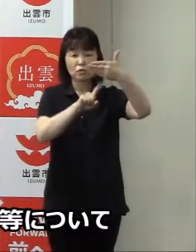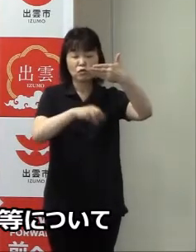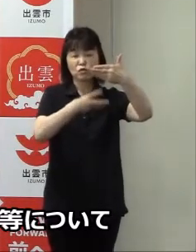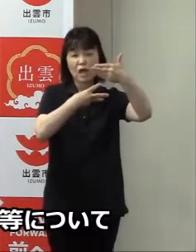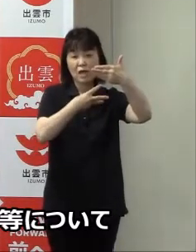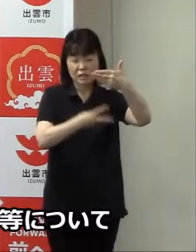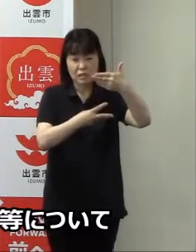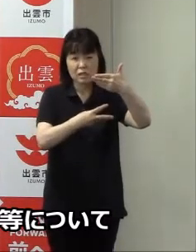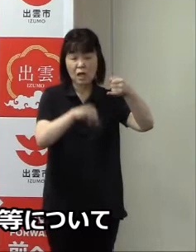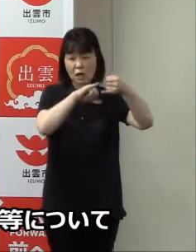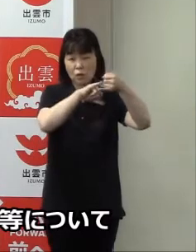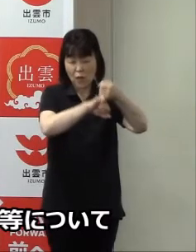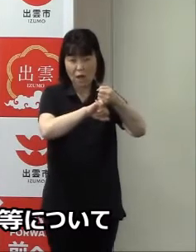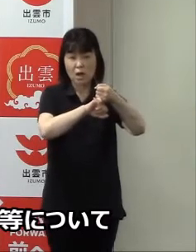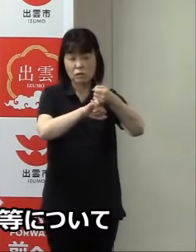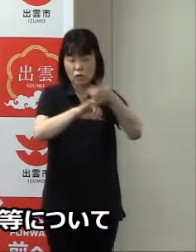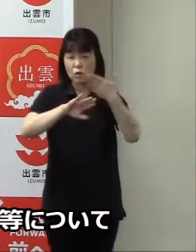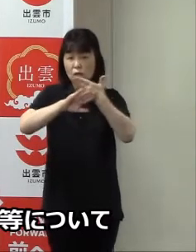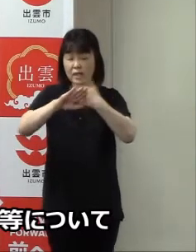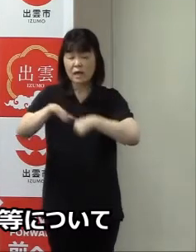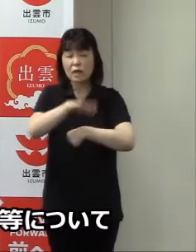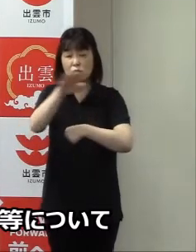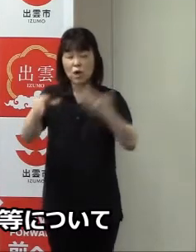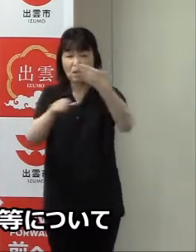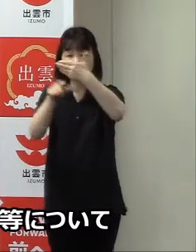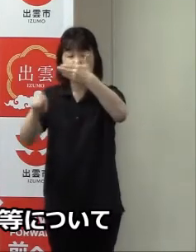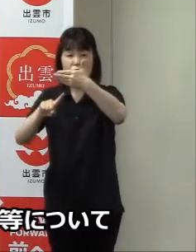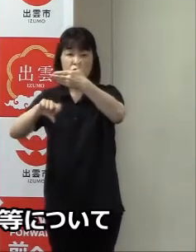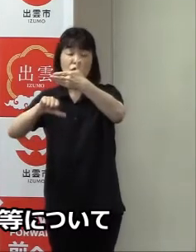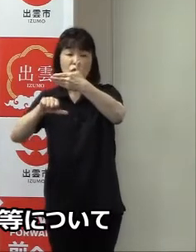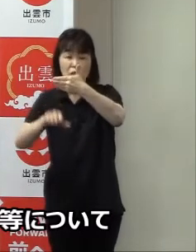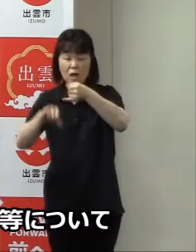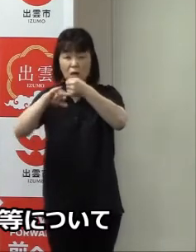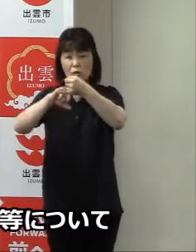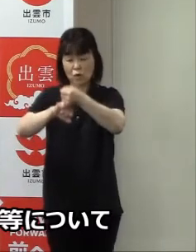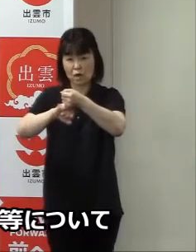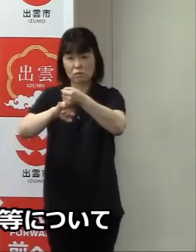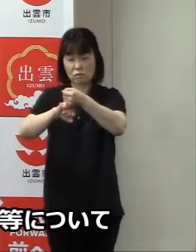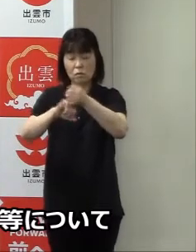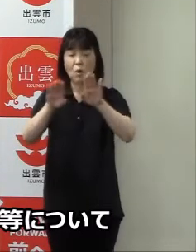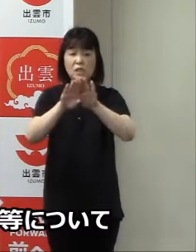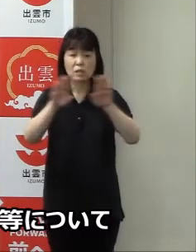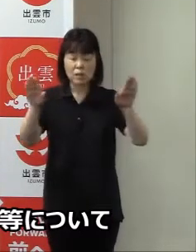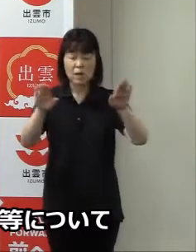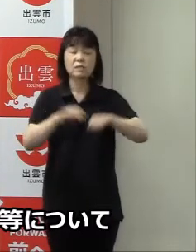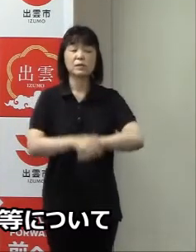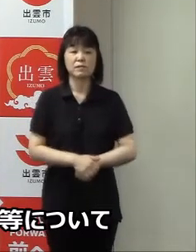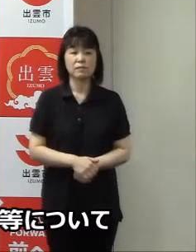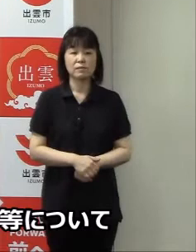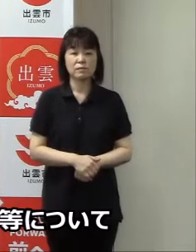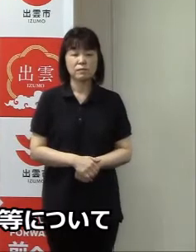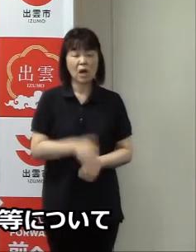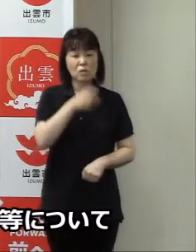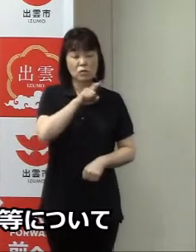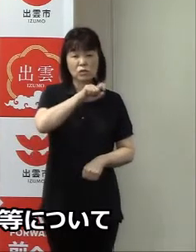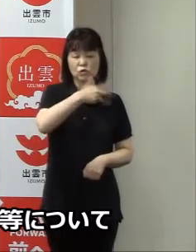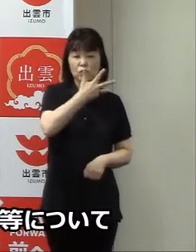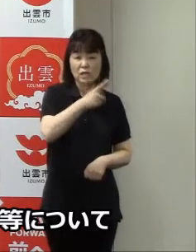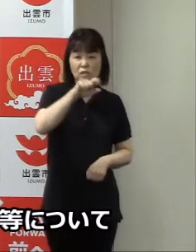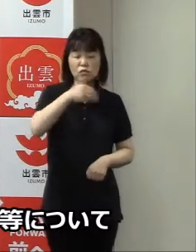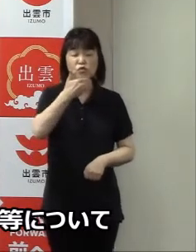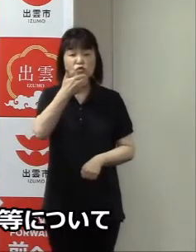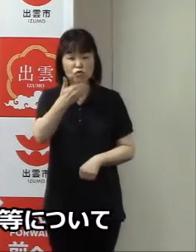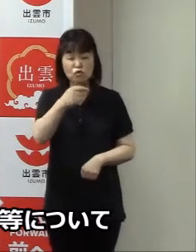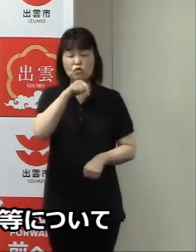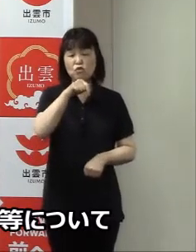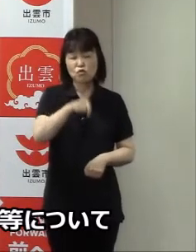15日水曜日から予約受付を開始いたします。要は18歳19歳の方は